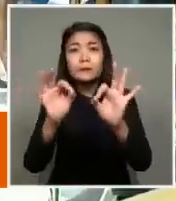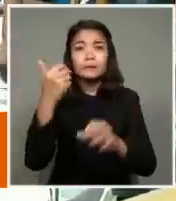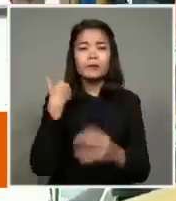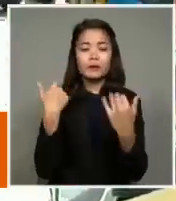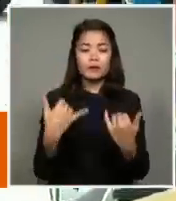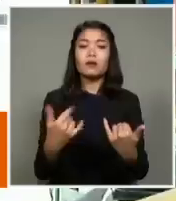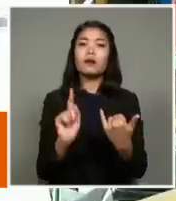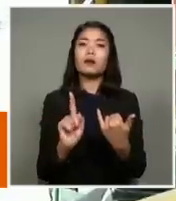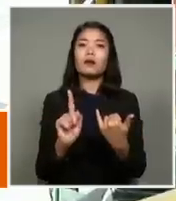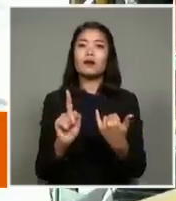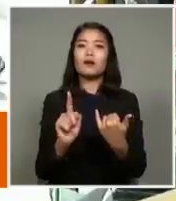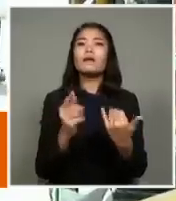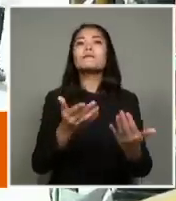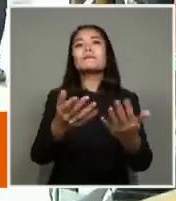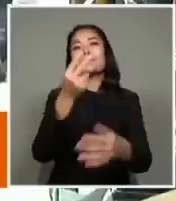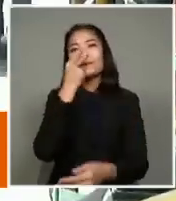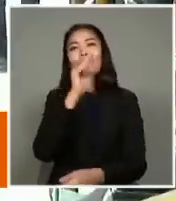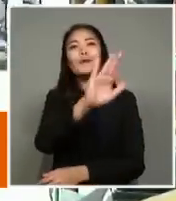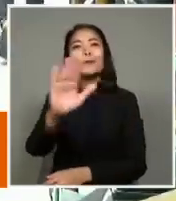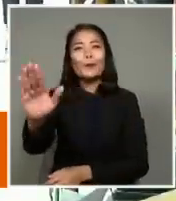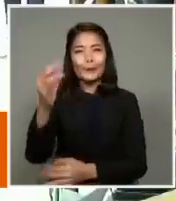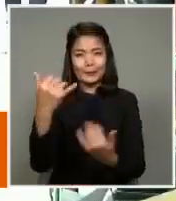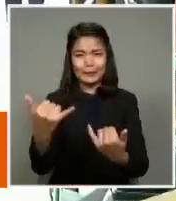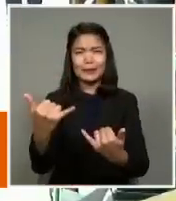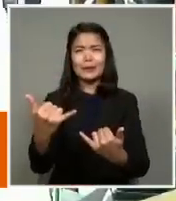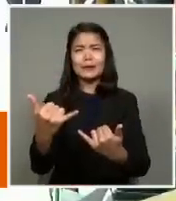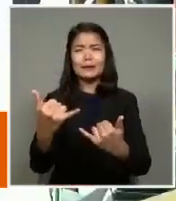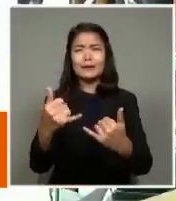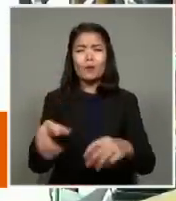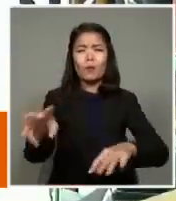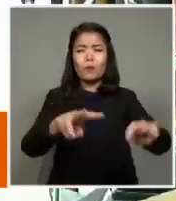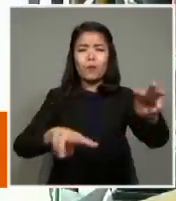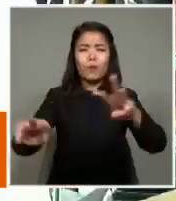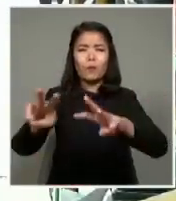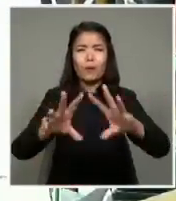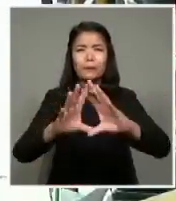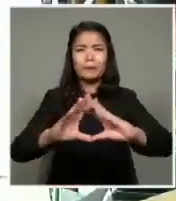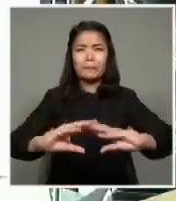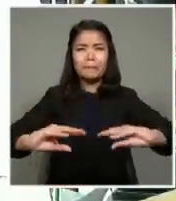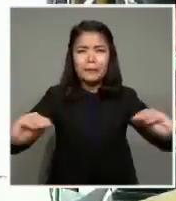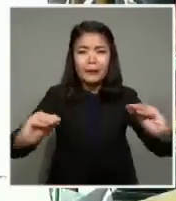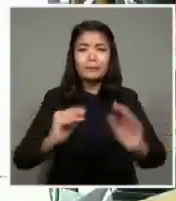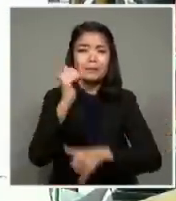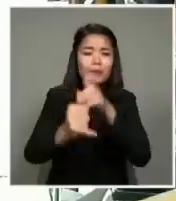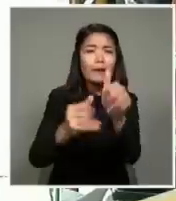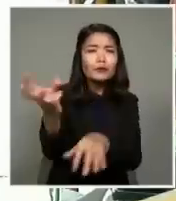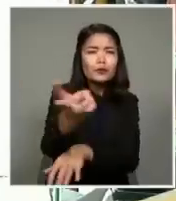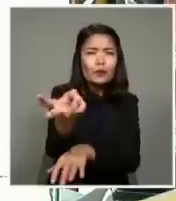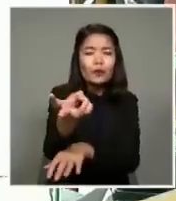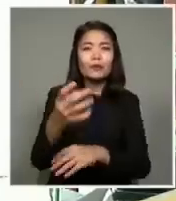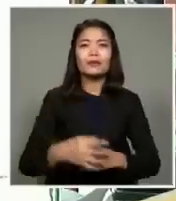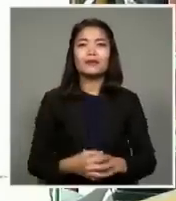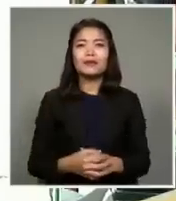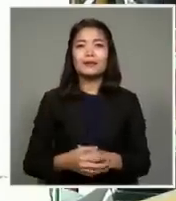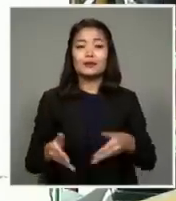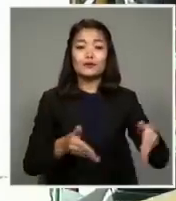ต่ว่าตอนนี้นะคะตามที่คุณผู้ชมเห็นภายในซอยนี้ค่อนข้างที่จะเกือบไม่มีลูกค้าหรือว่าที่มีมาเดินซื้อตอนนี้ก็เรียกได้ว่าน้อยมากภายใน